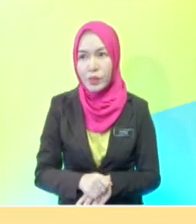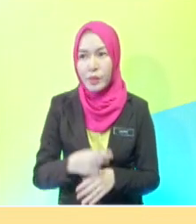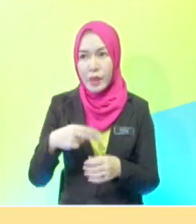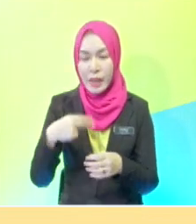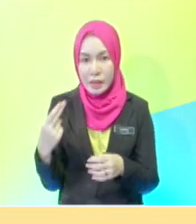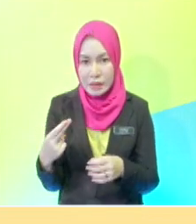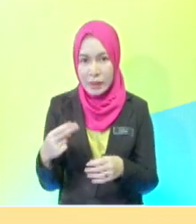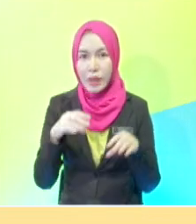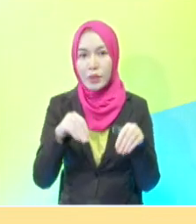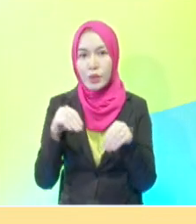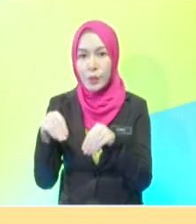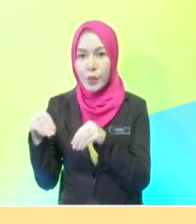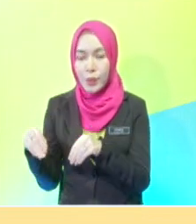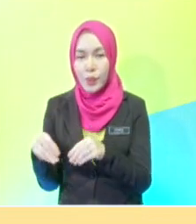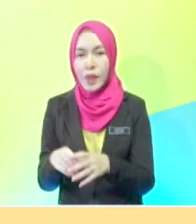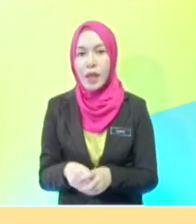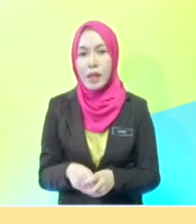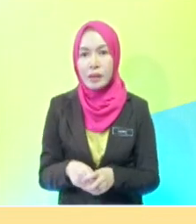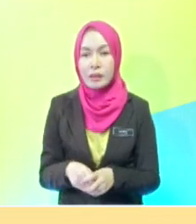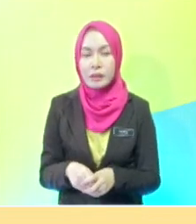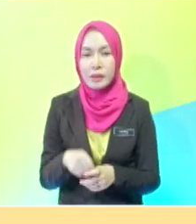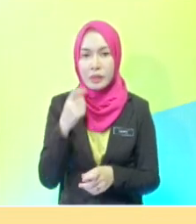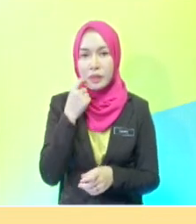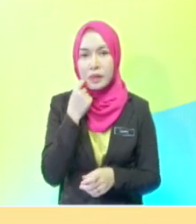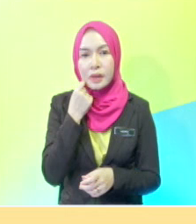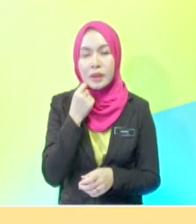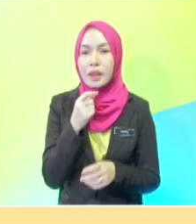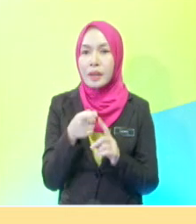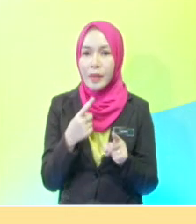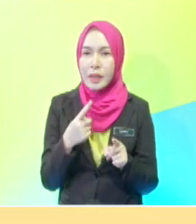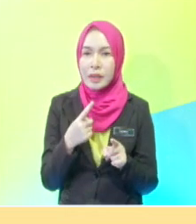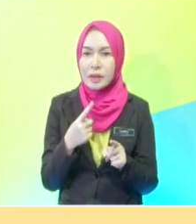serangga perusak yang mana kita akan ambil